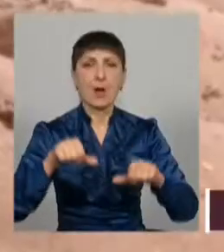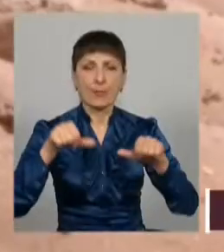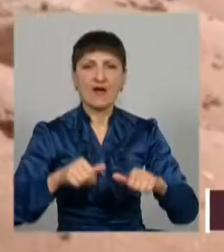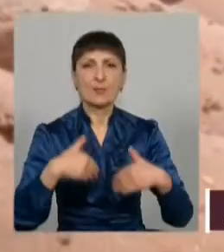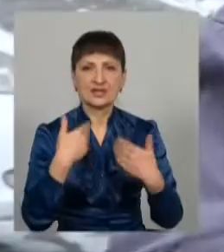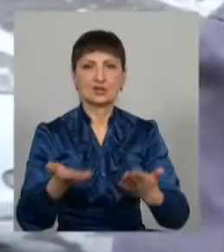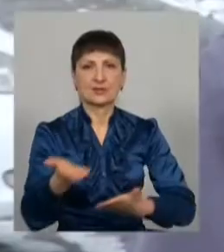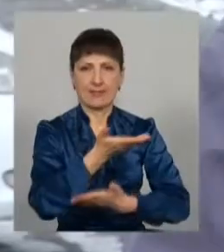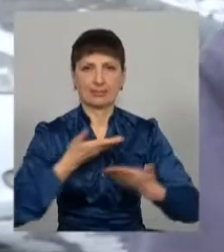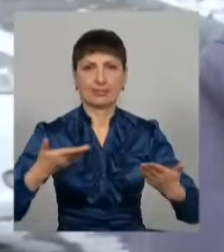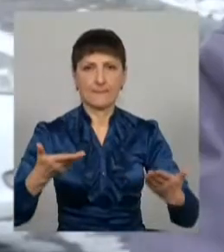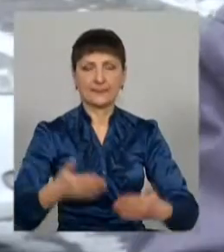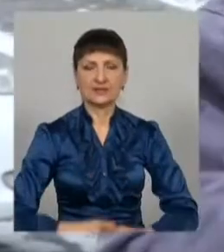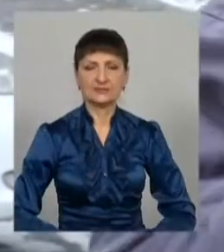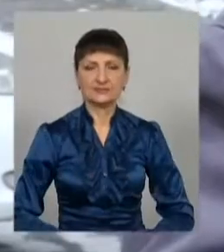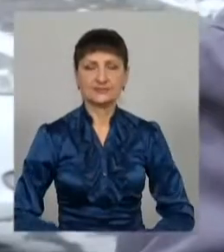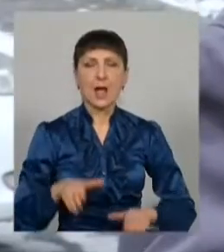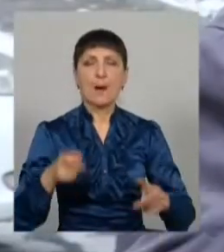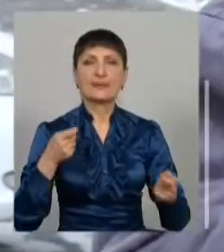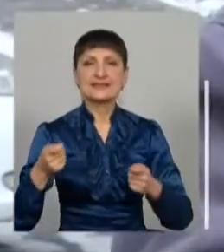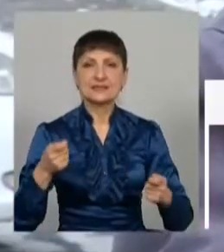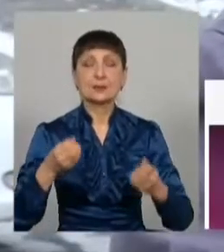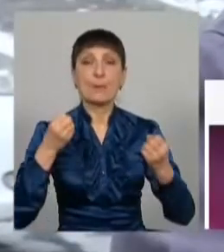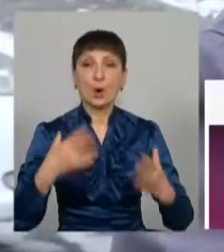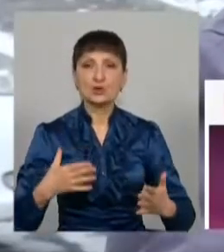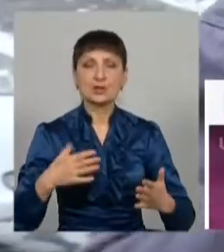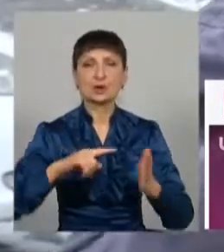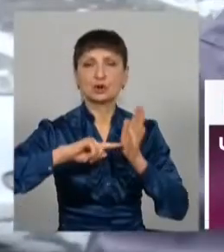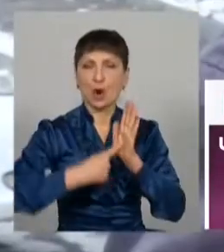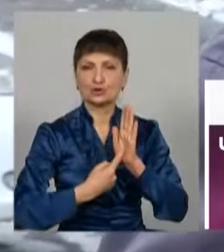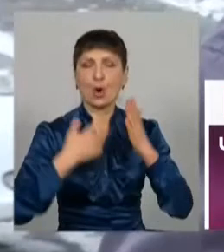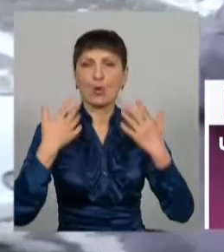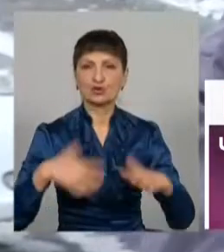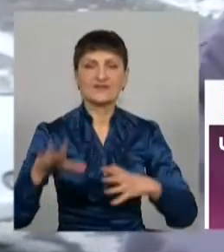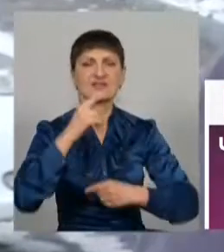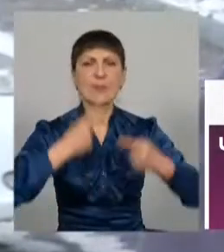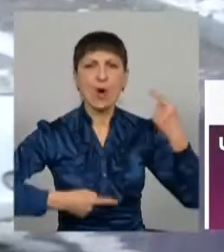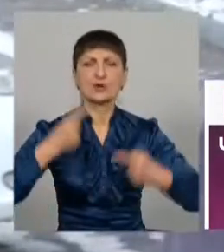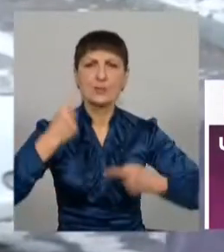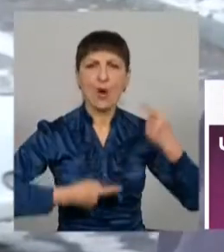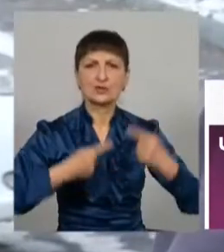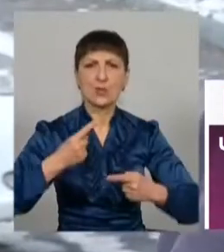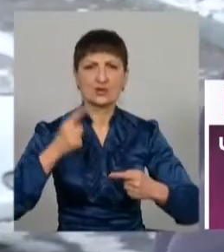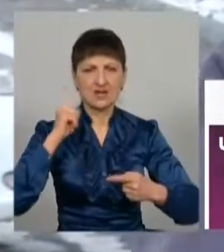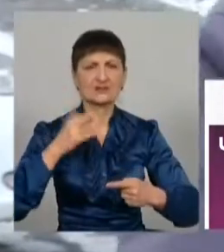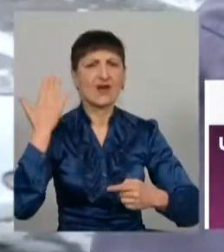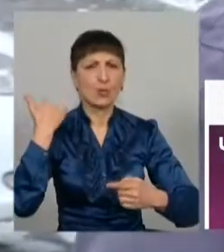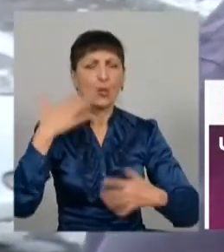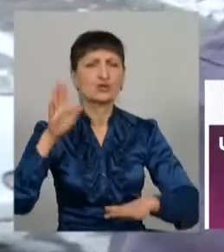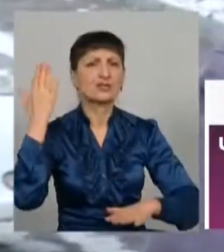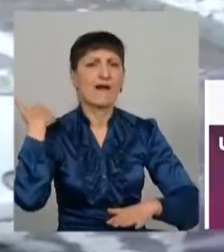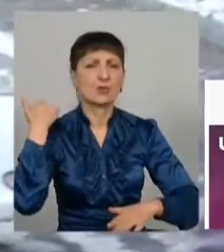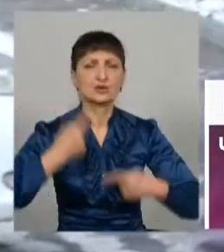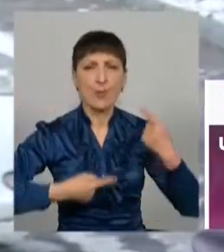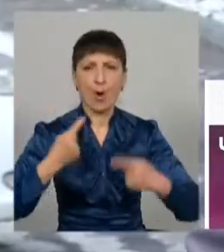нам. Президент просто поставил жирную точку над всеми спорами. Потому что вы знаете, дискуссия идет, наверное, месяц уже, если